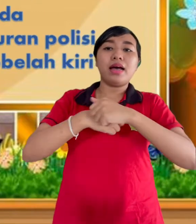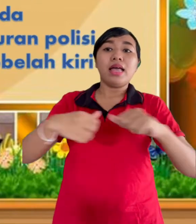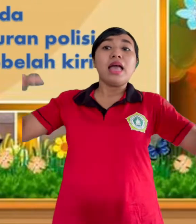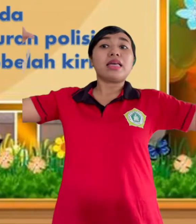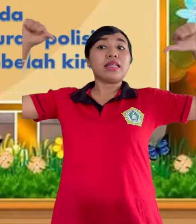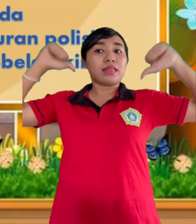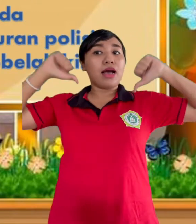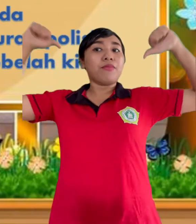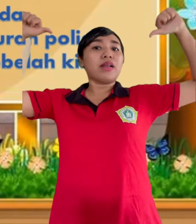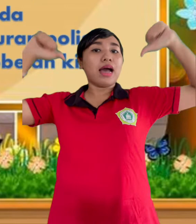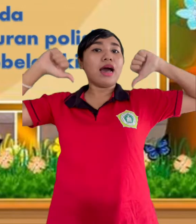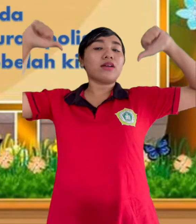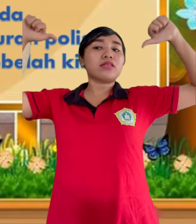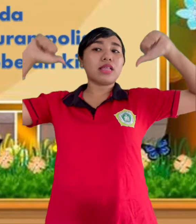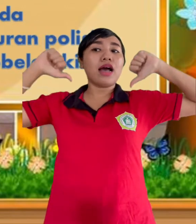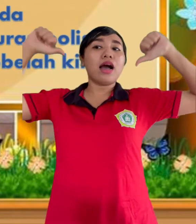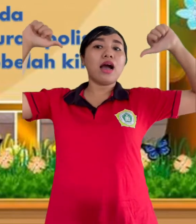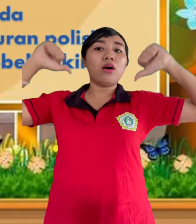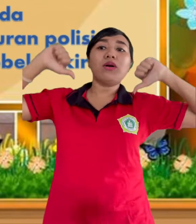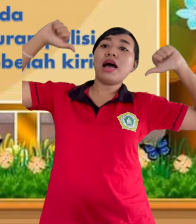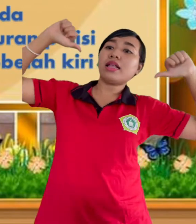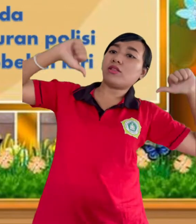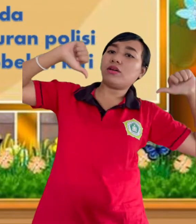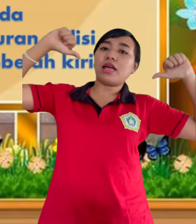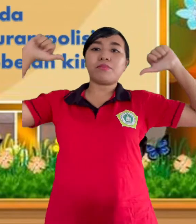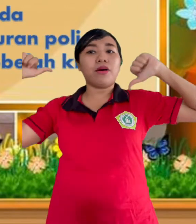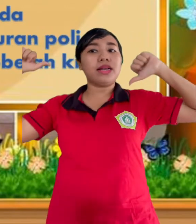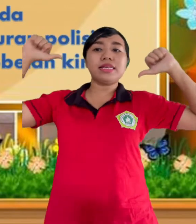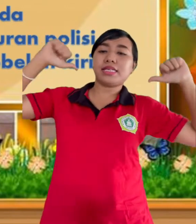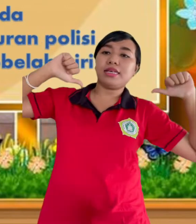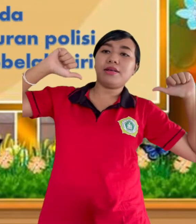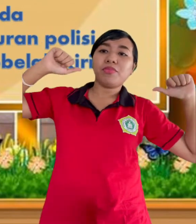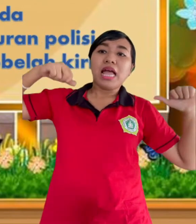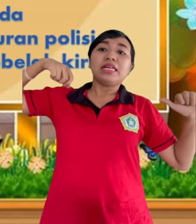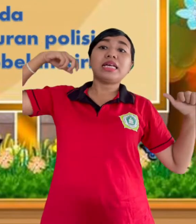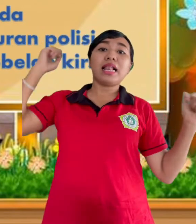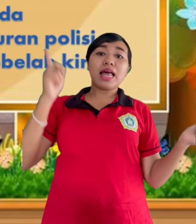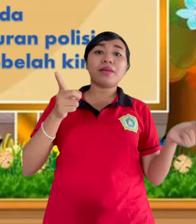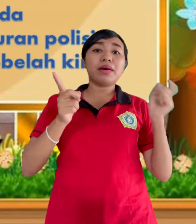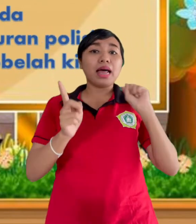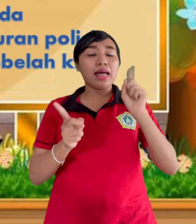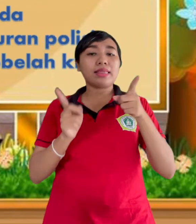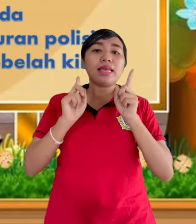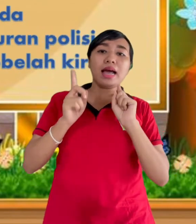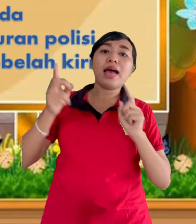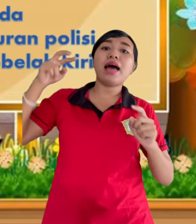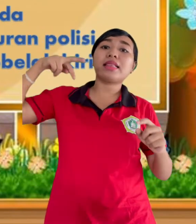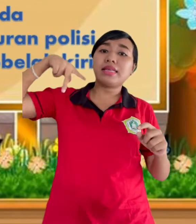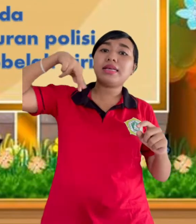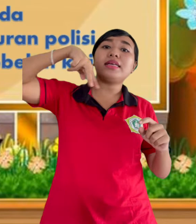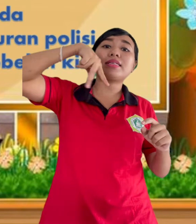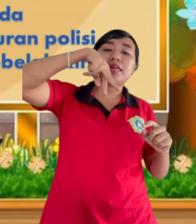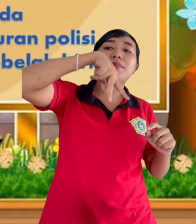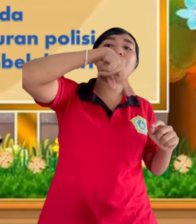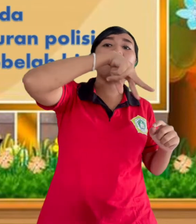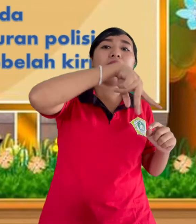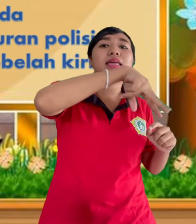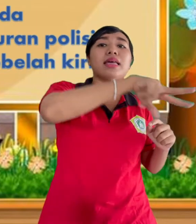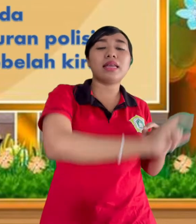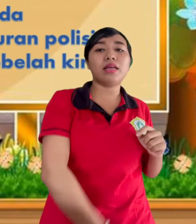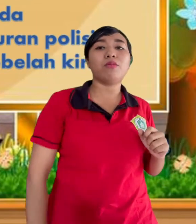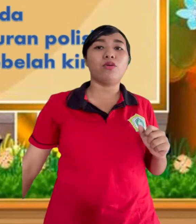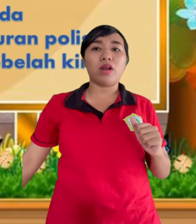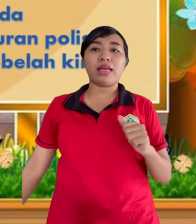sepeda. Kita pun harus tahu aturan polisi. Jalan berhati-hati di